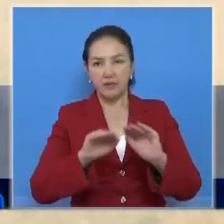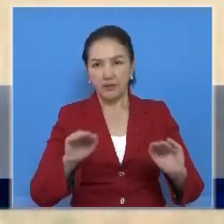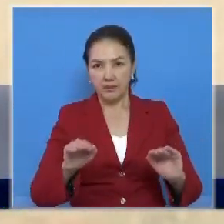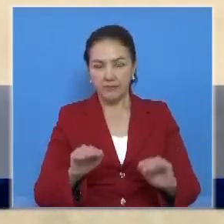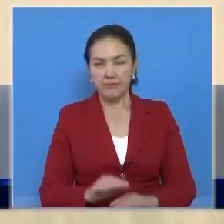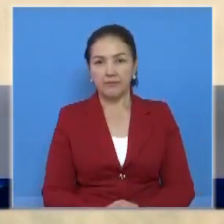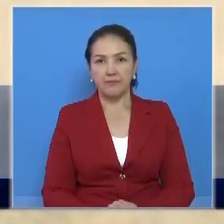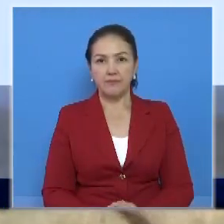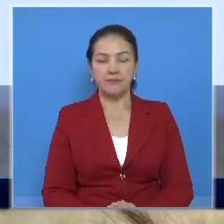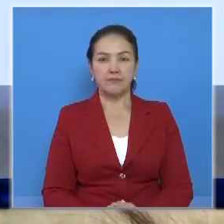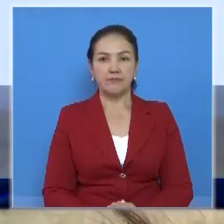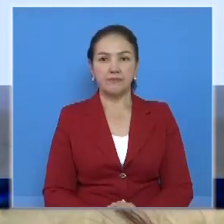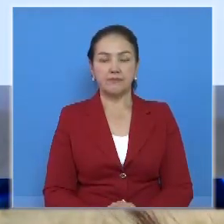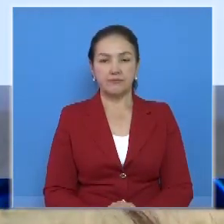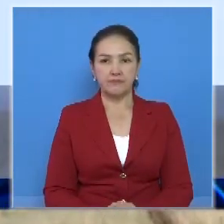дети.